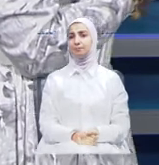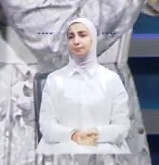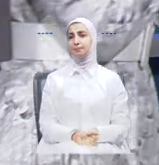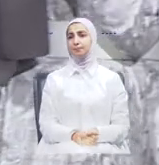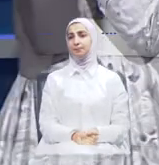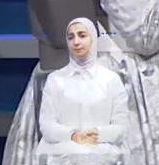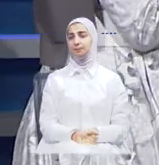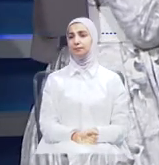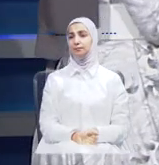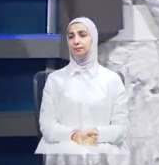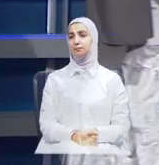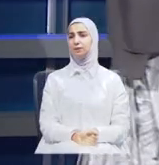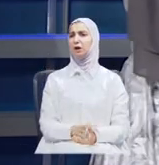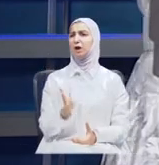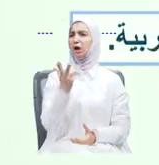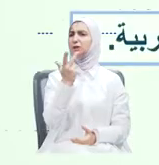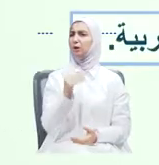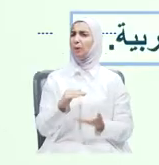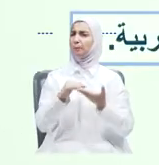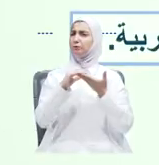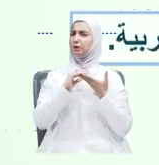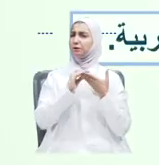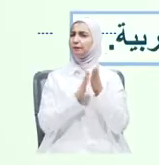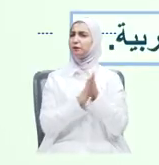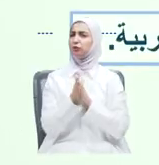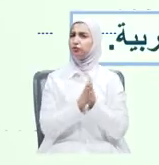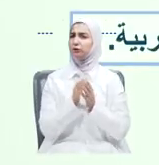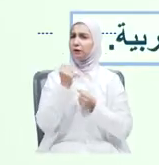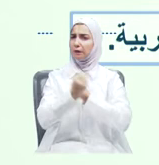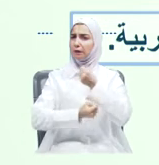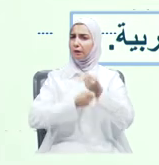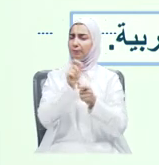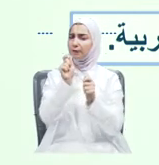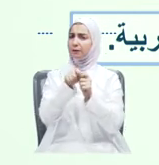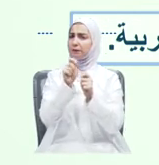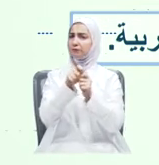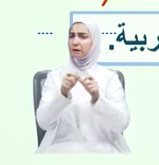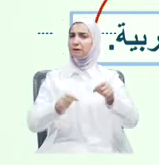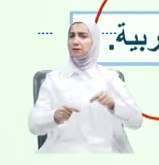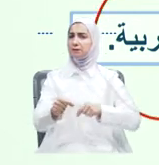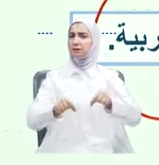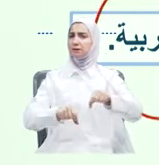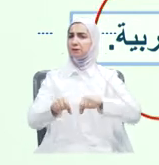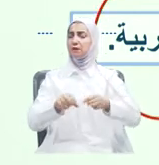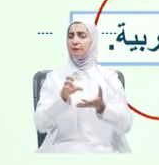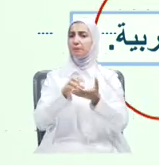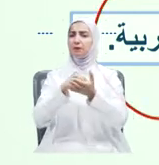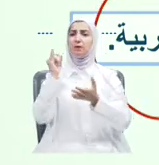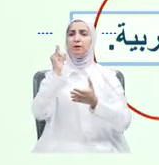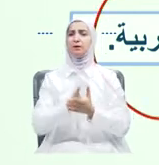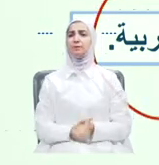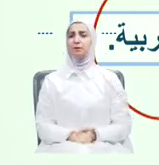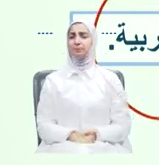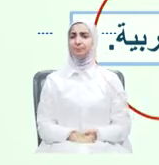1789، فكانت وسيلة من الوسائل المشجعة على القيام بالإصلاحات السياسية في البلاد العربية.